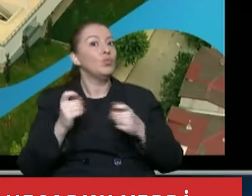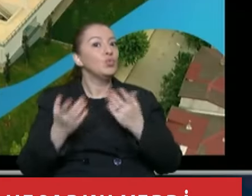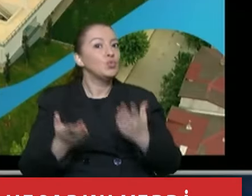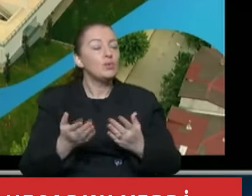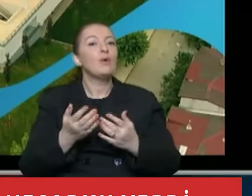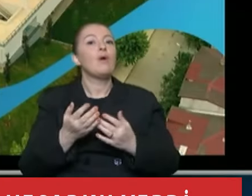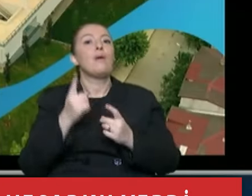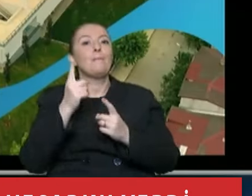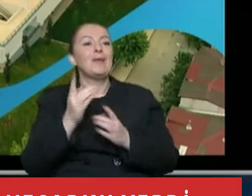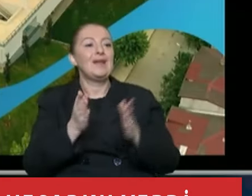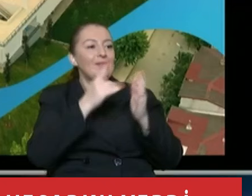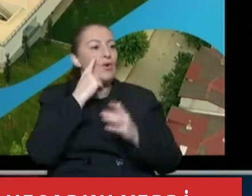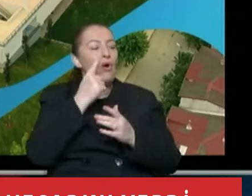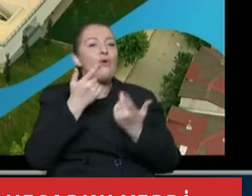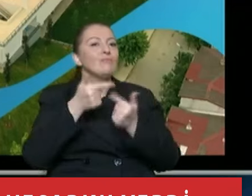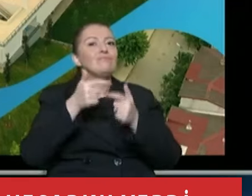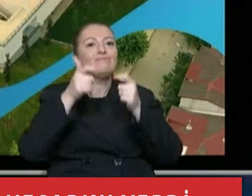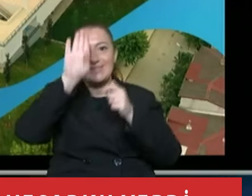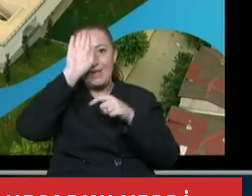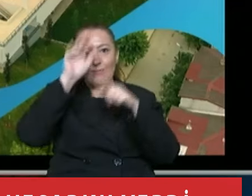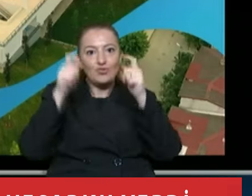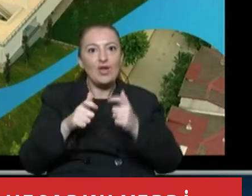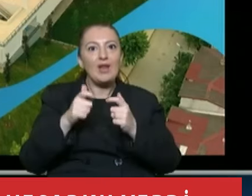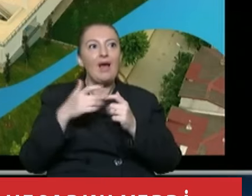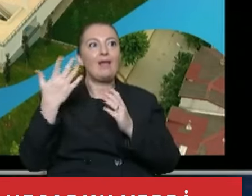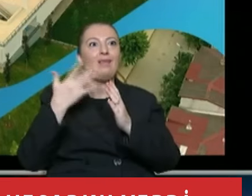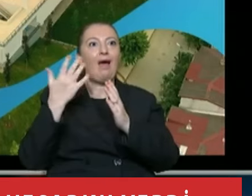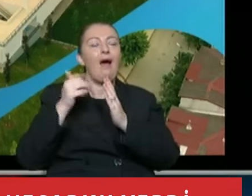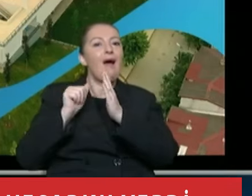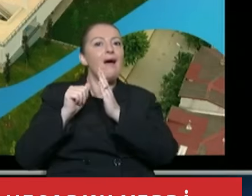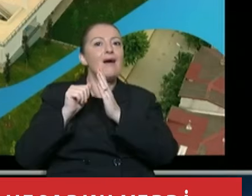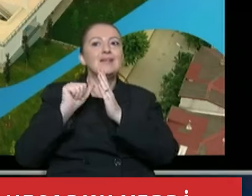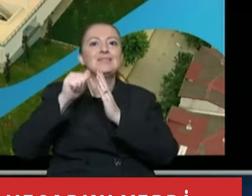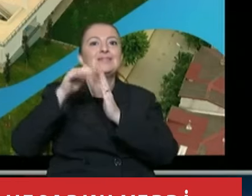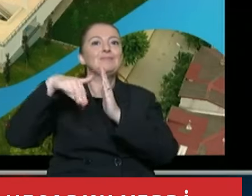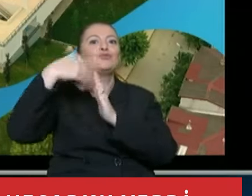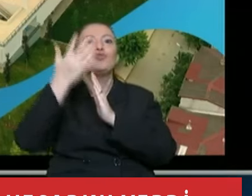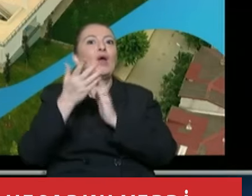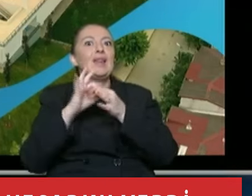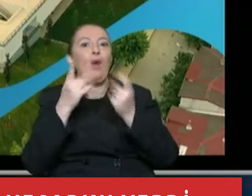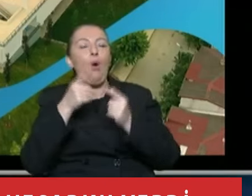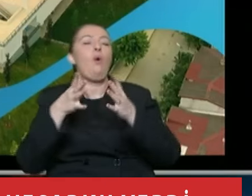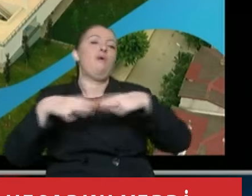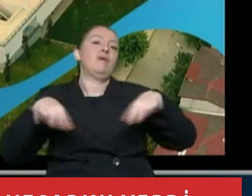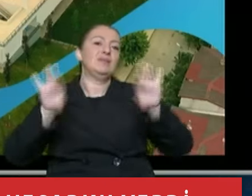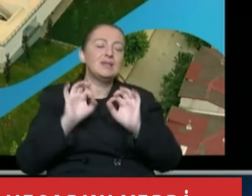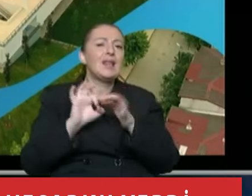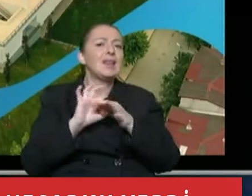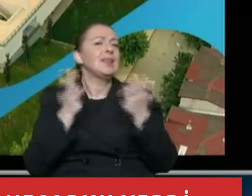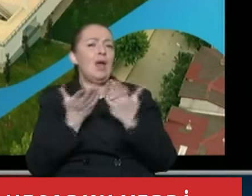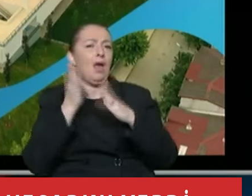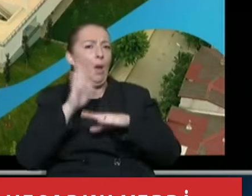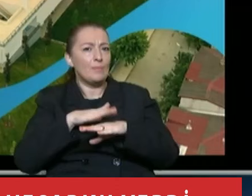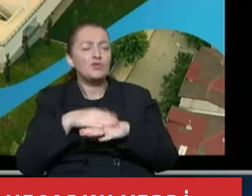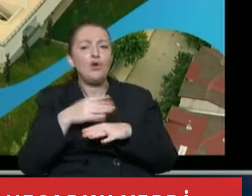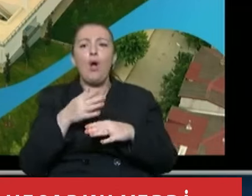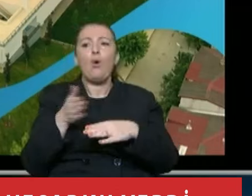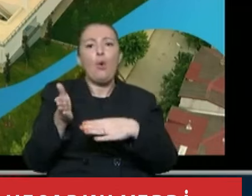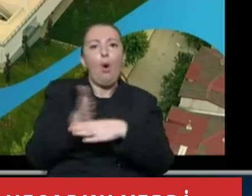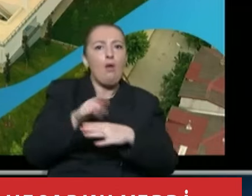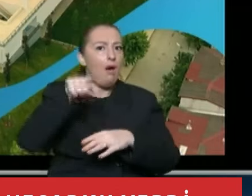da şehrimizi geleceğe hazırladık açıkçası Ne yaptıysak inanınız ortak aklın